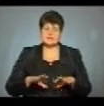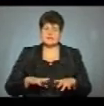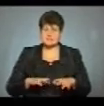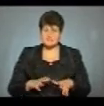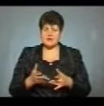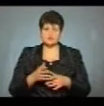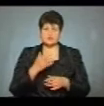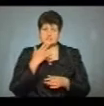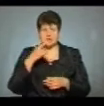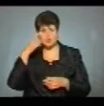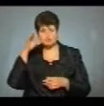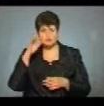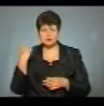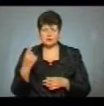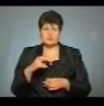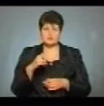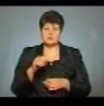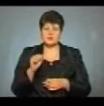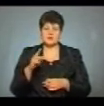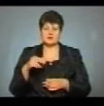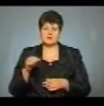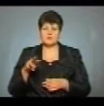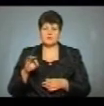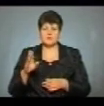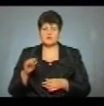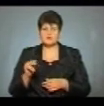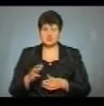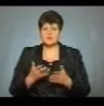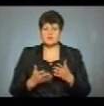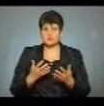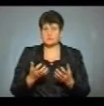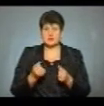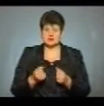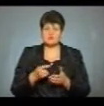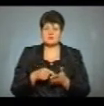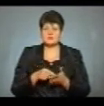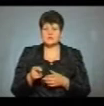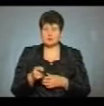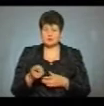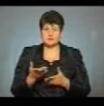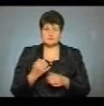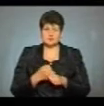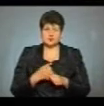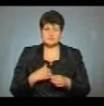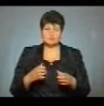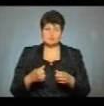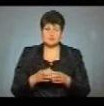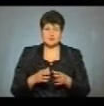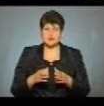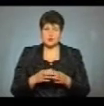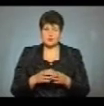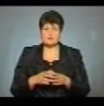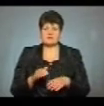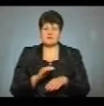діяльності Національної поліції в області Дмитро Адамович. Якщо ж брати по місту Тернополі, де в нас працює мобільна група зреагування на факти